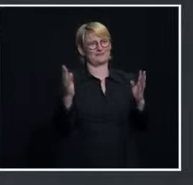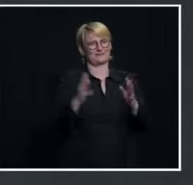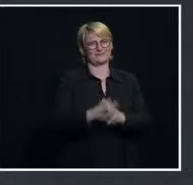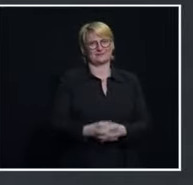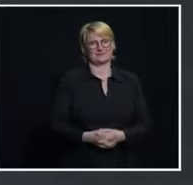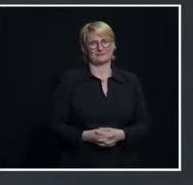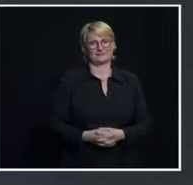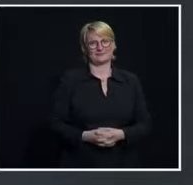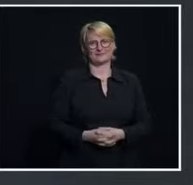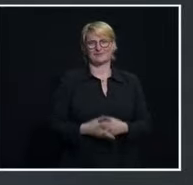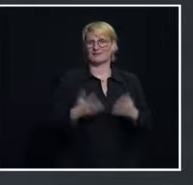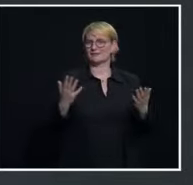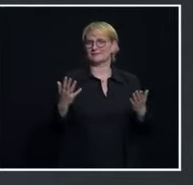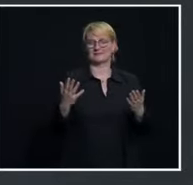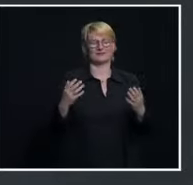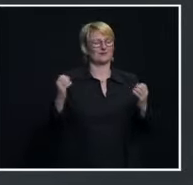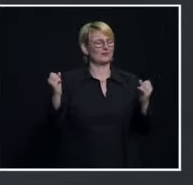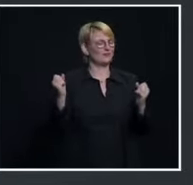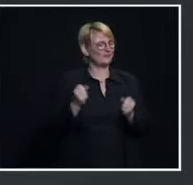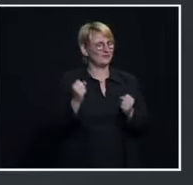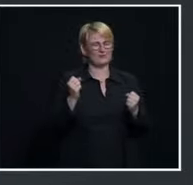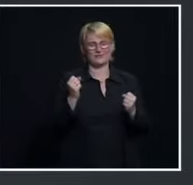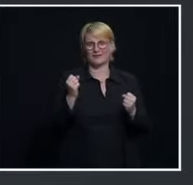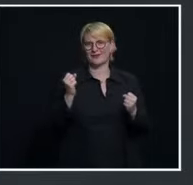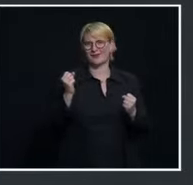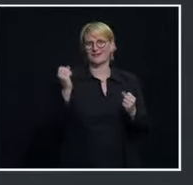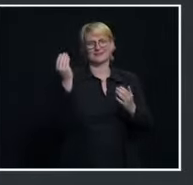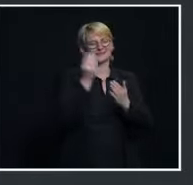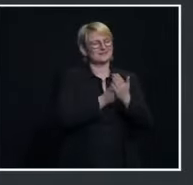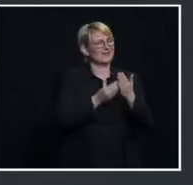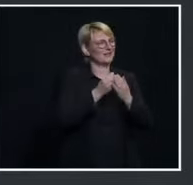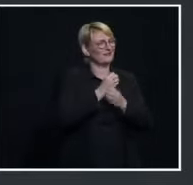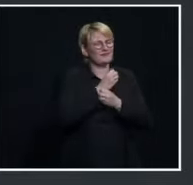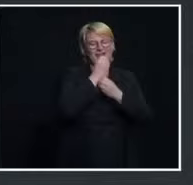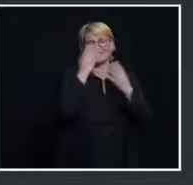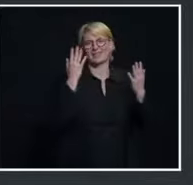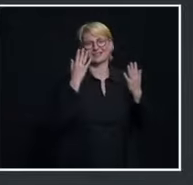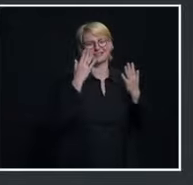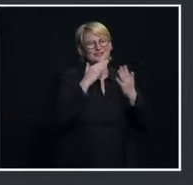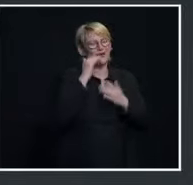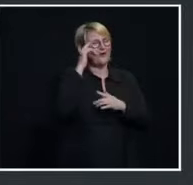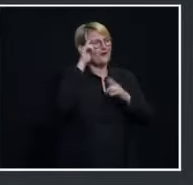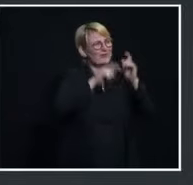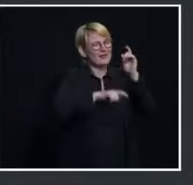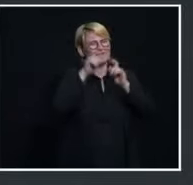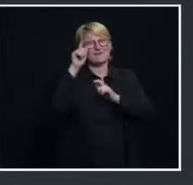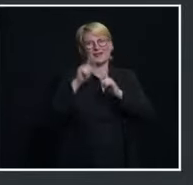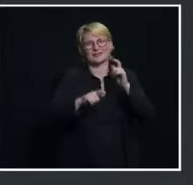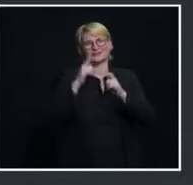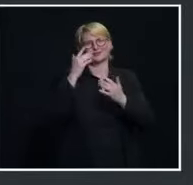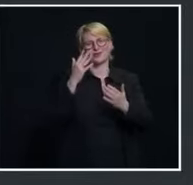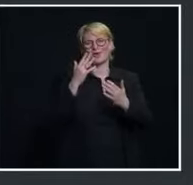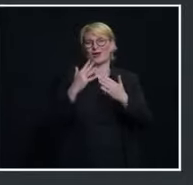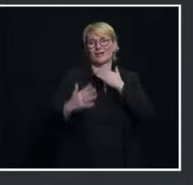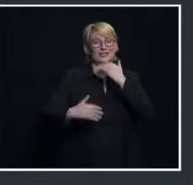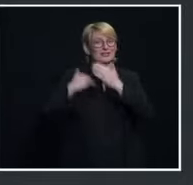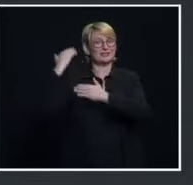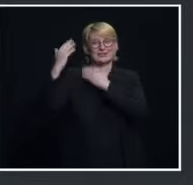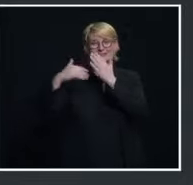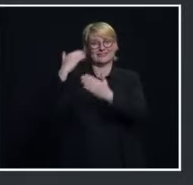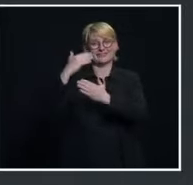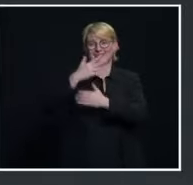Es ist ein fantastisches Zeichen, dass so viele Menschen die Geschichte nicht